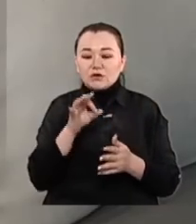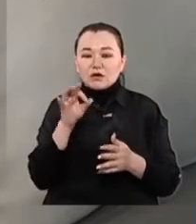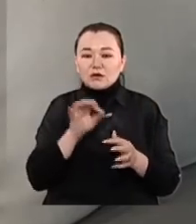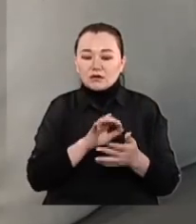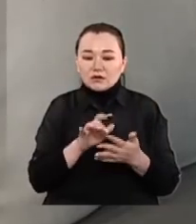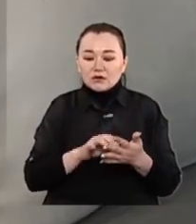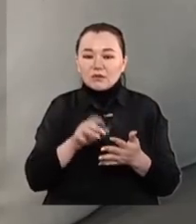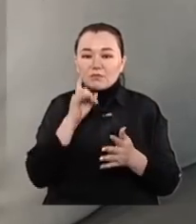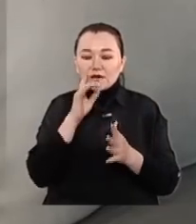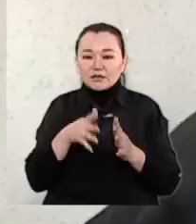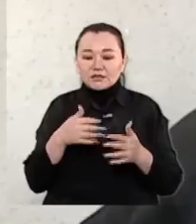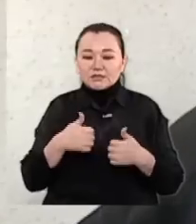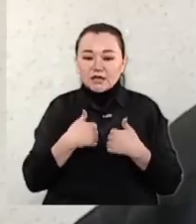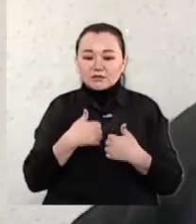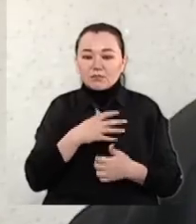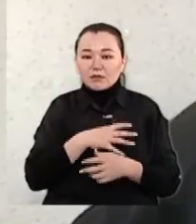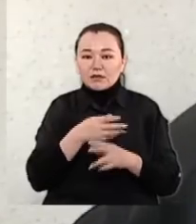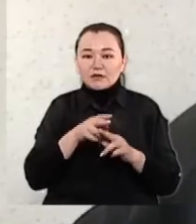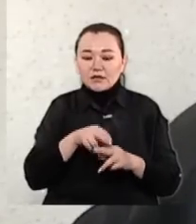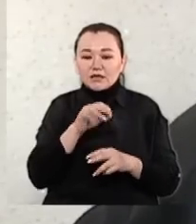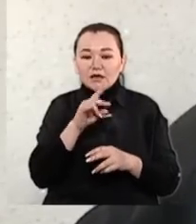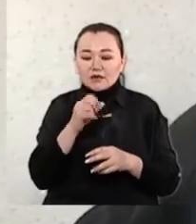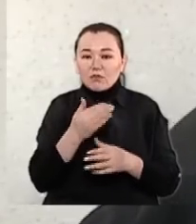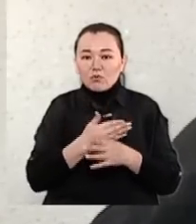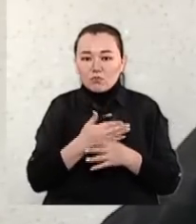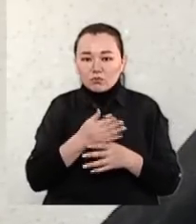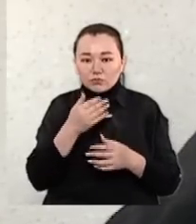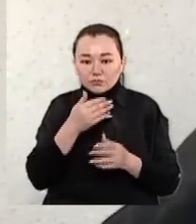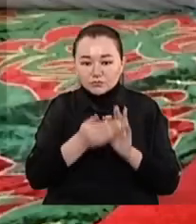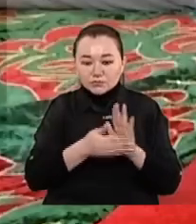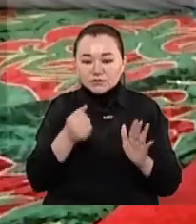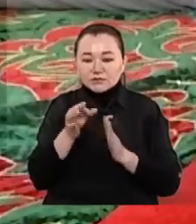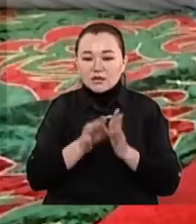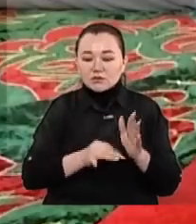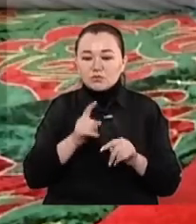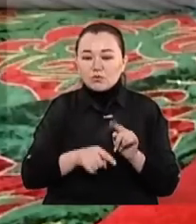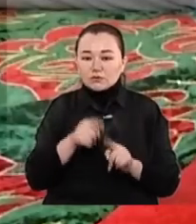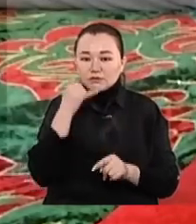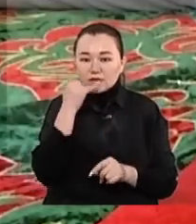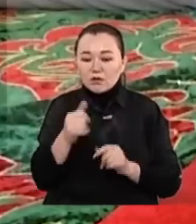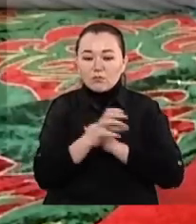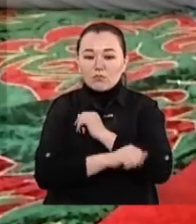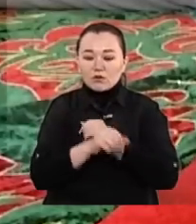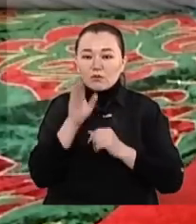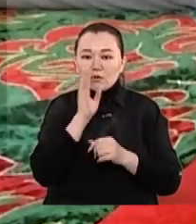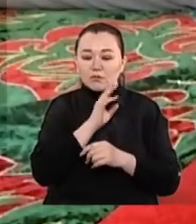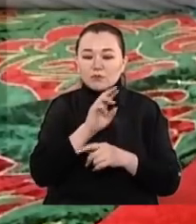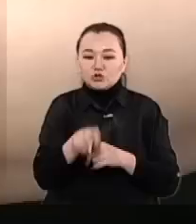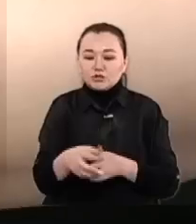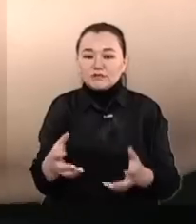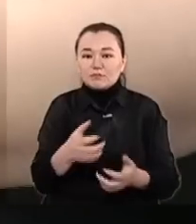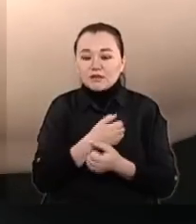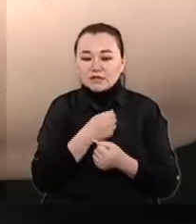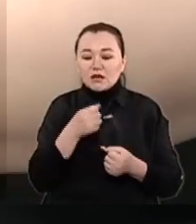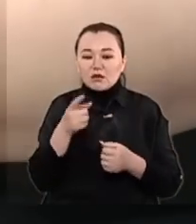теріп сөзді түсінуге тырысқан. Сол кезде Диананың көмек сұрағанын біліп бірден жақындарына жазған. Осыдан кейін анам келіп шығарып алды дейді.